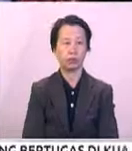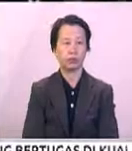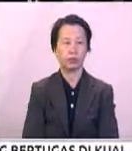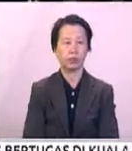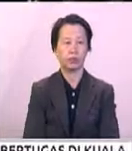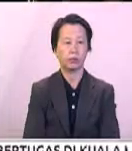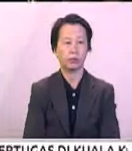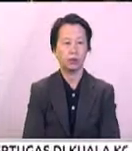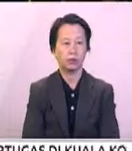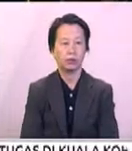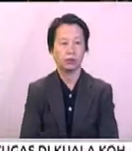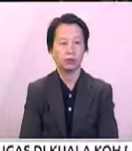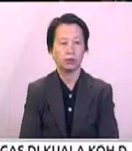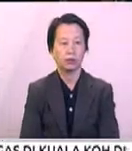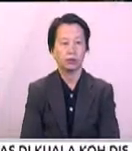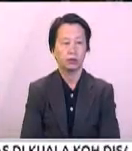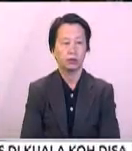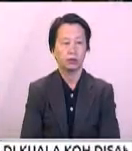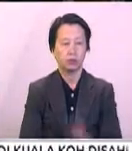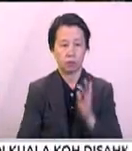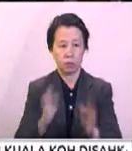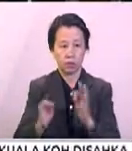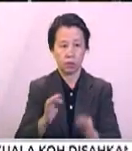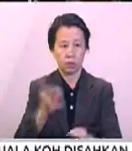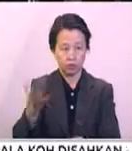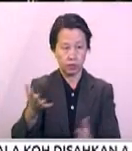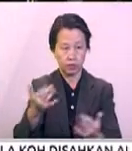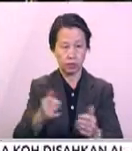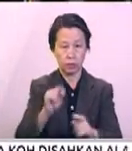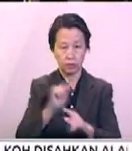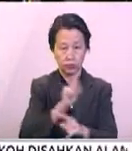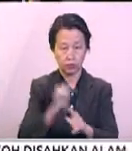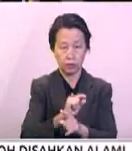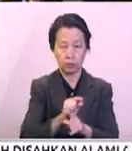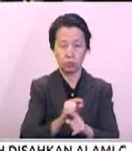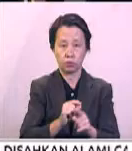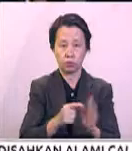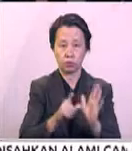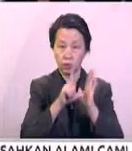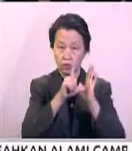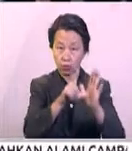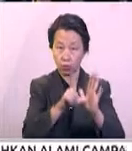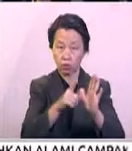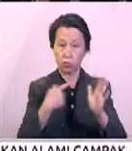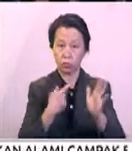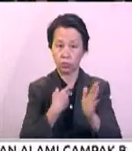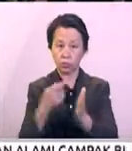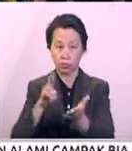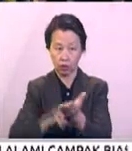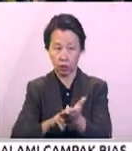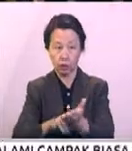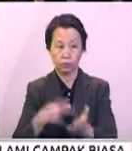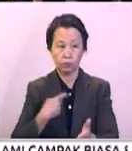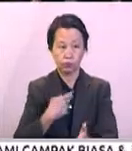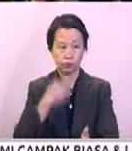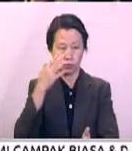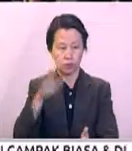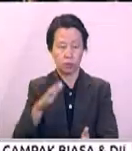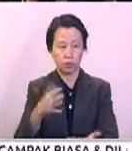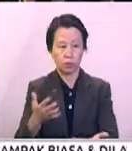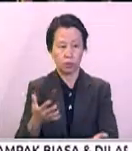gmk tapi kalau mereka masih lagi menggunakan logo Sir Gayong yang kita daftarkan kita akan menghantar